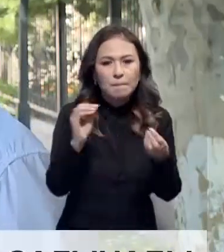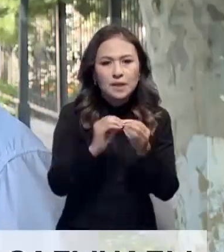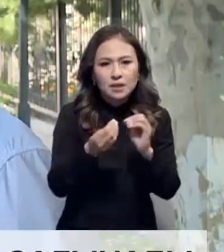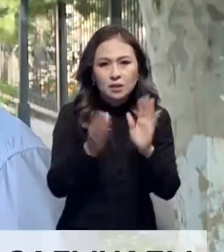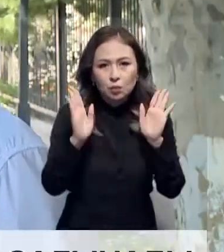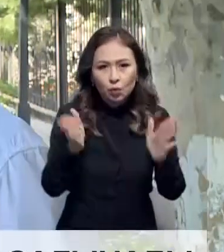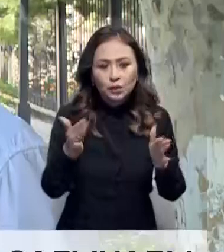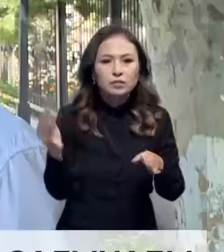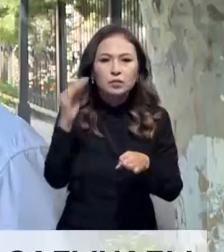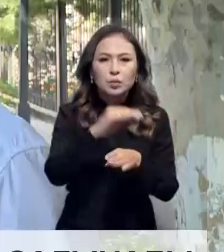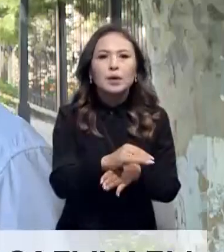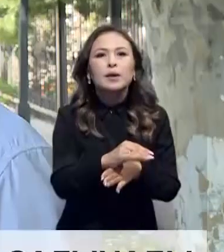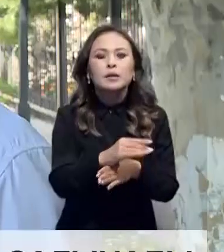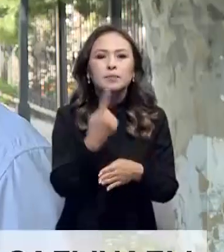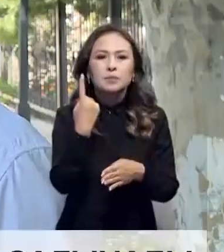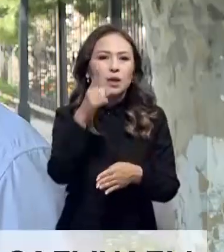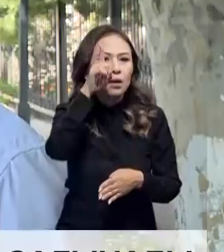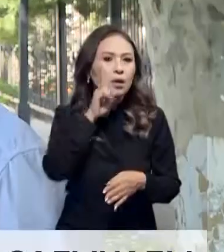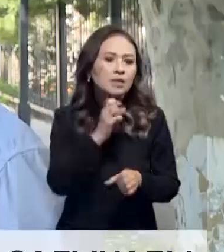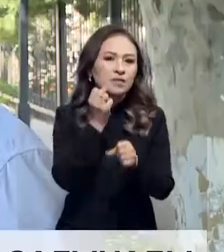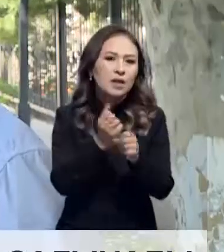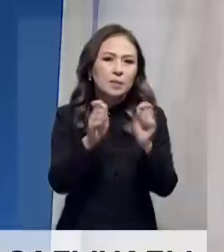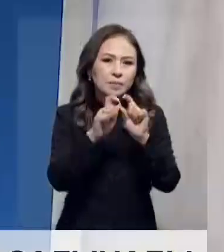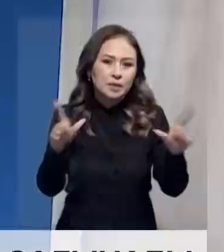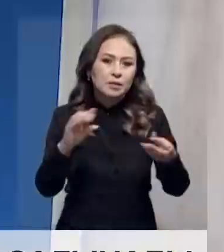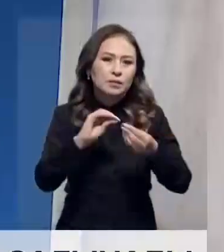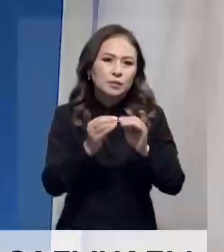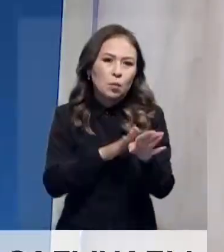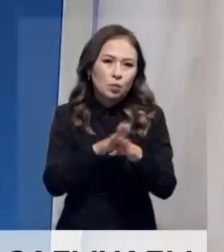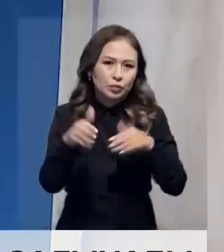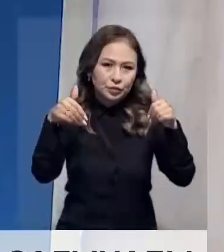шешіледі. Сонымен қатар бір ыңғайластырылған мектептің мәселесі толығымен шешілейін деп отыр.